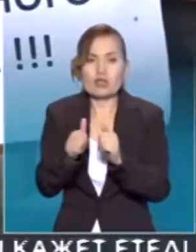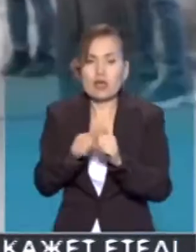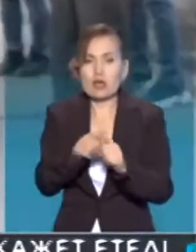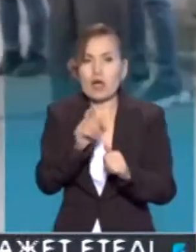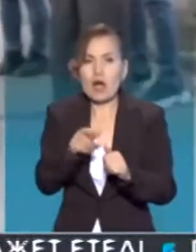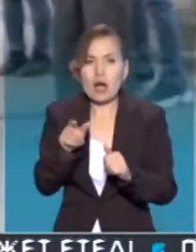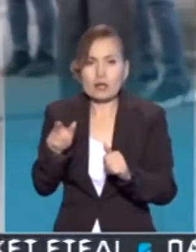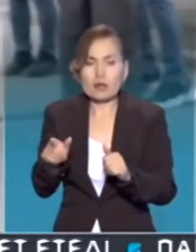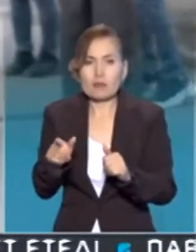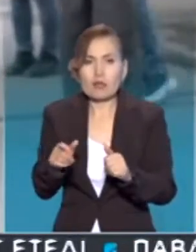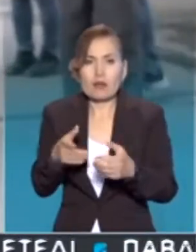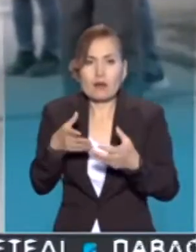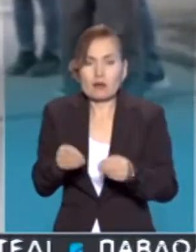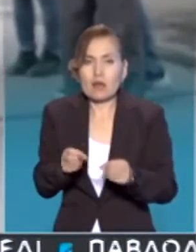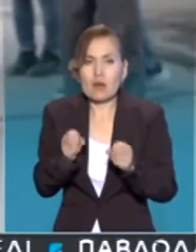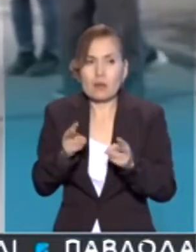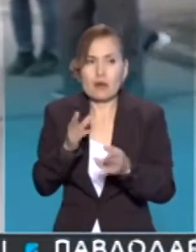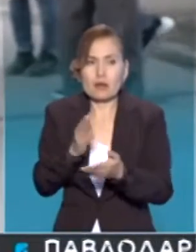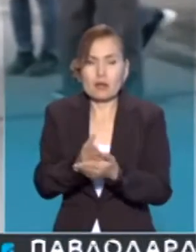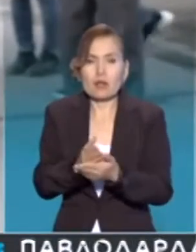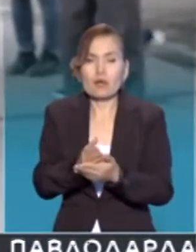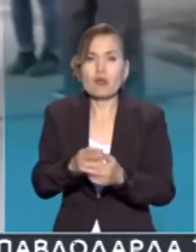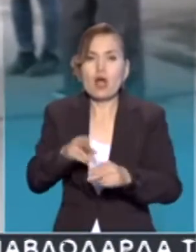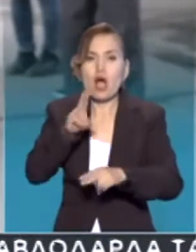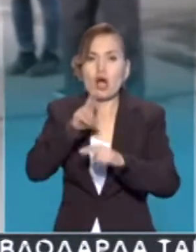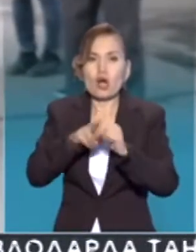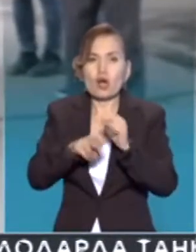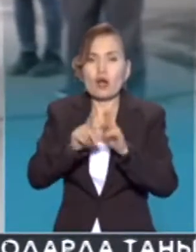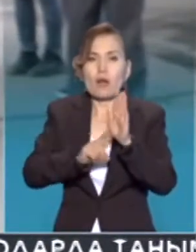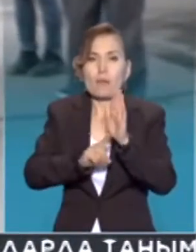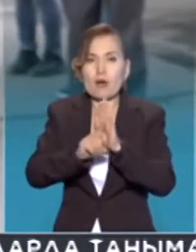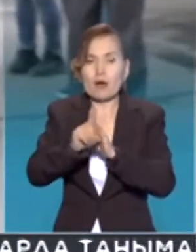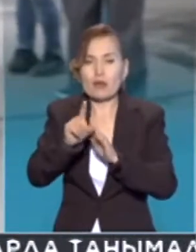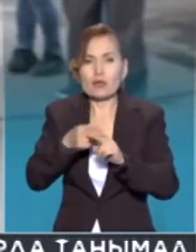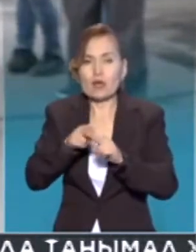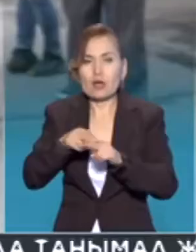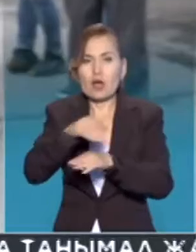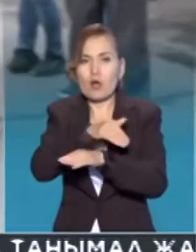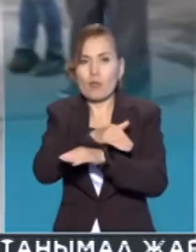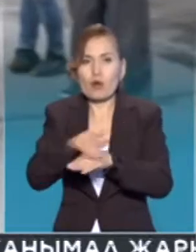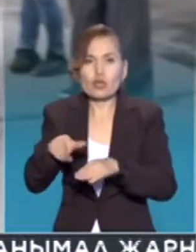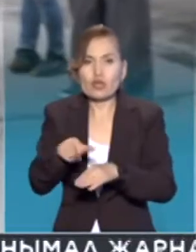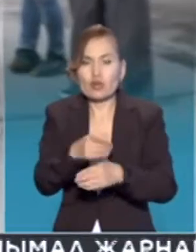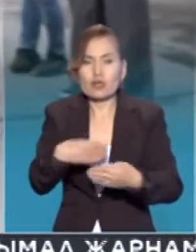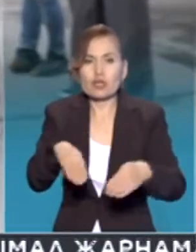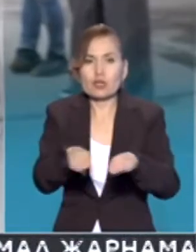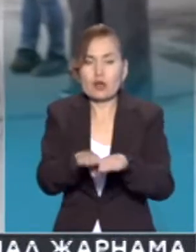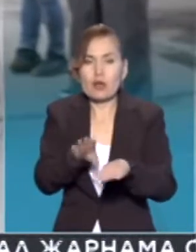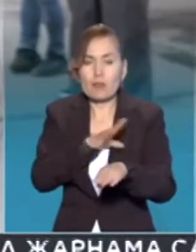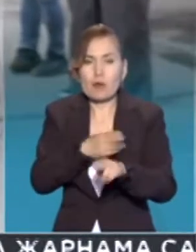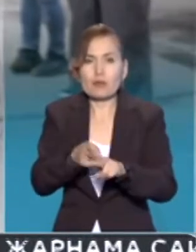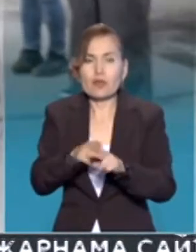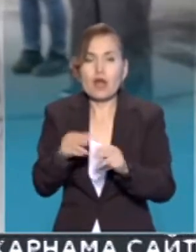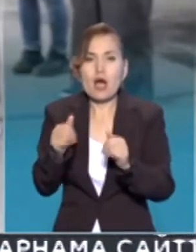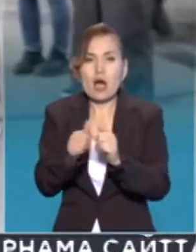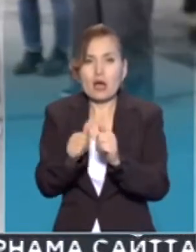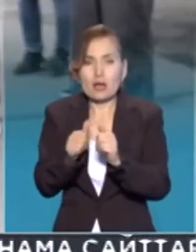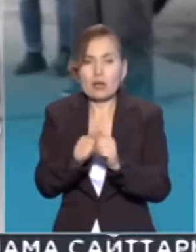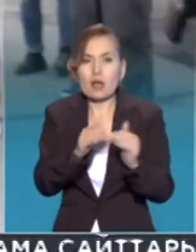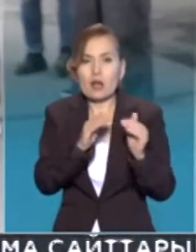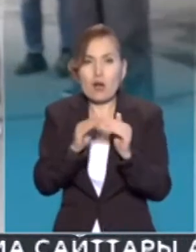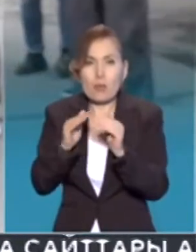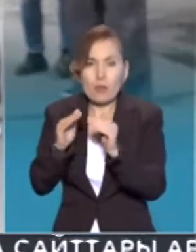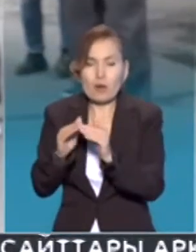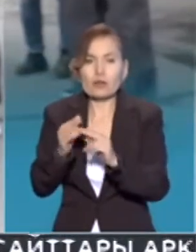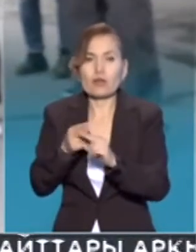мүмкін. У нас закрыт выход. Құрылыс басталғалы Розбақиев көшесіне шығатын жолды жауып тастады. Енді іргелес орналасқан тұрғын